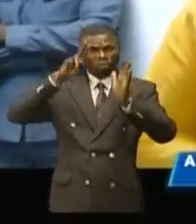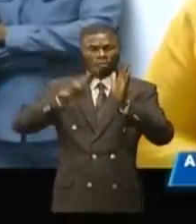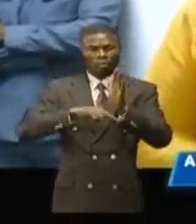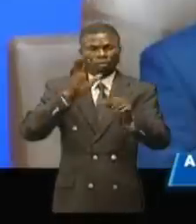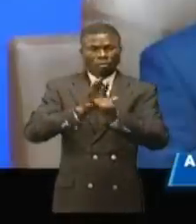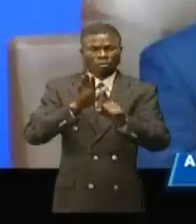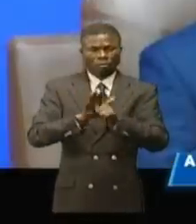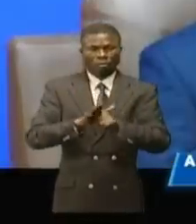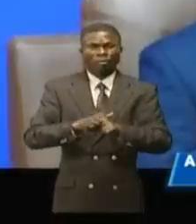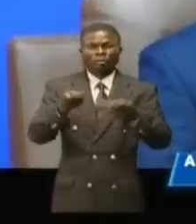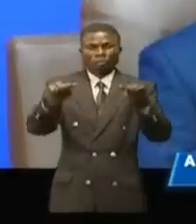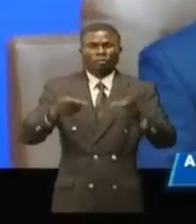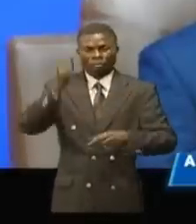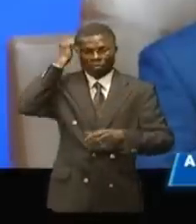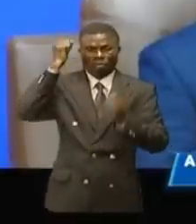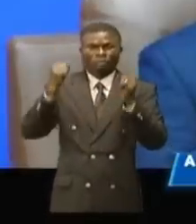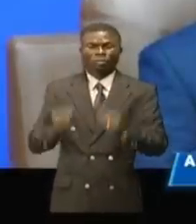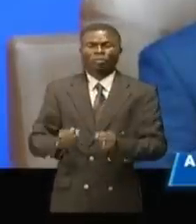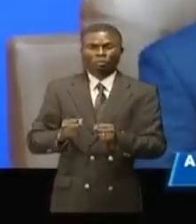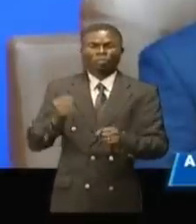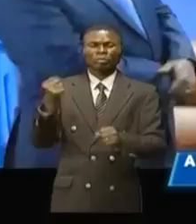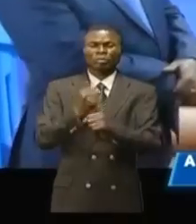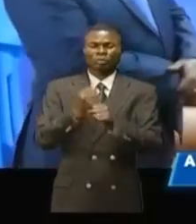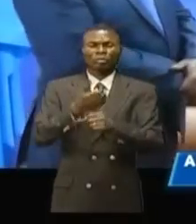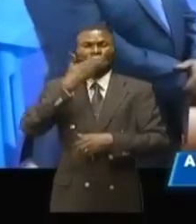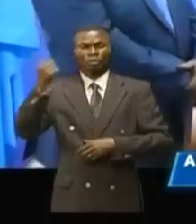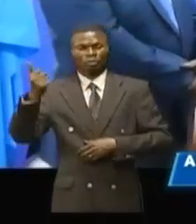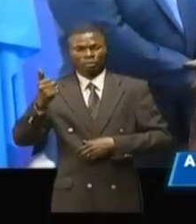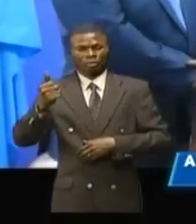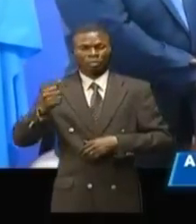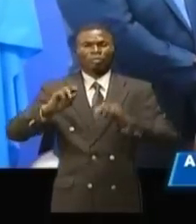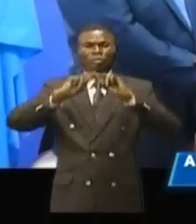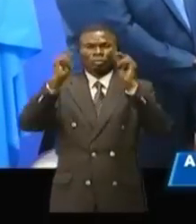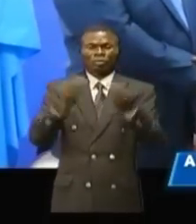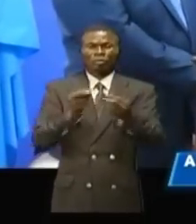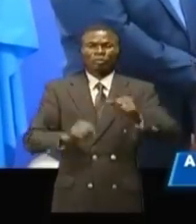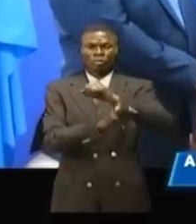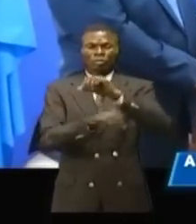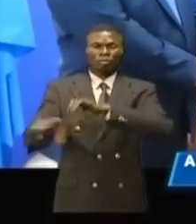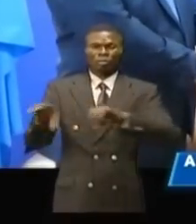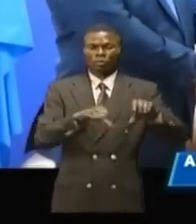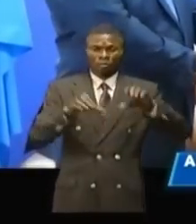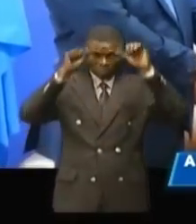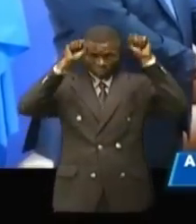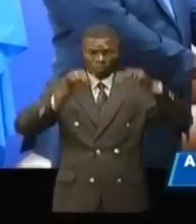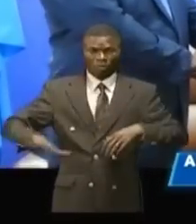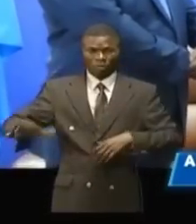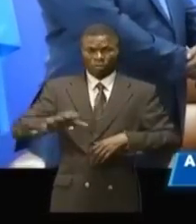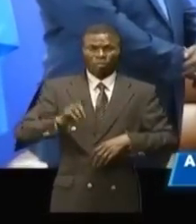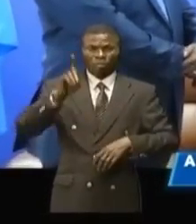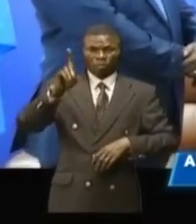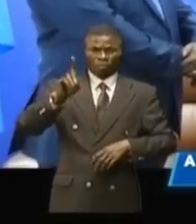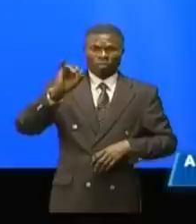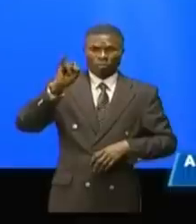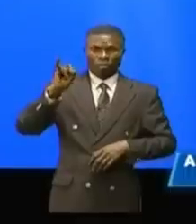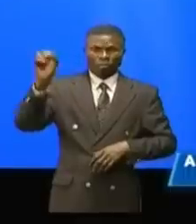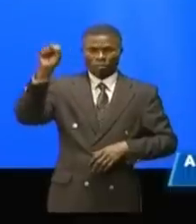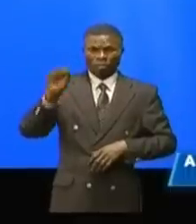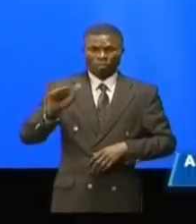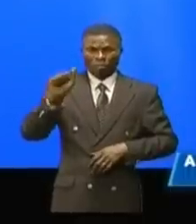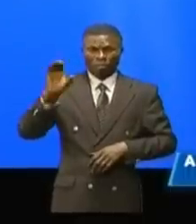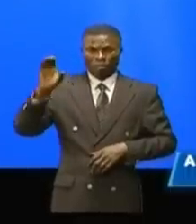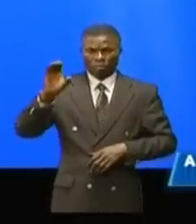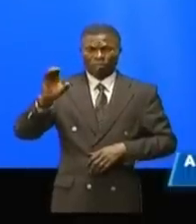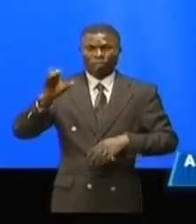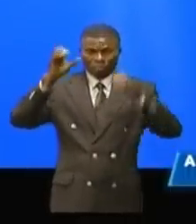plusieurs ports. Des réalisations saluées par la dynamique de soutien aux actions du chef de l'État d'ISAC, conduit par son président